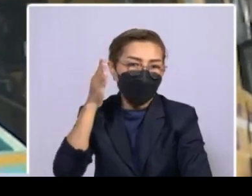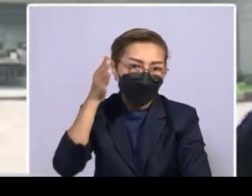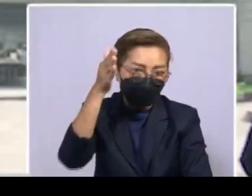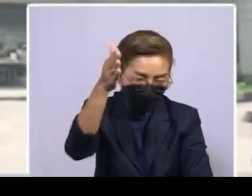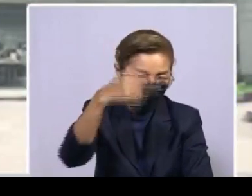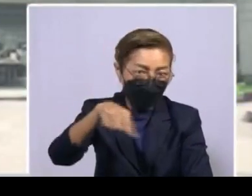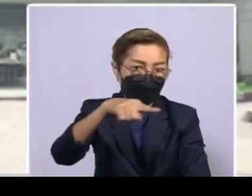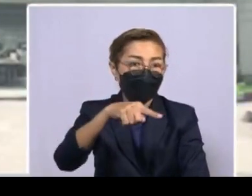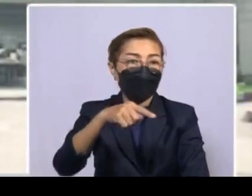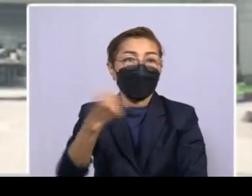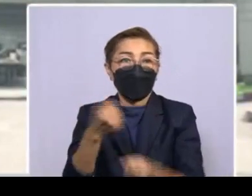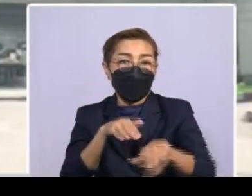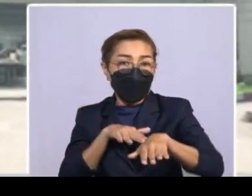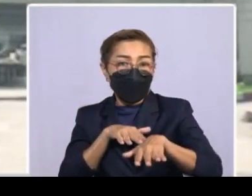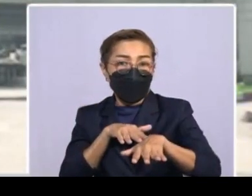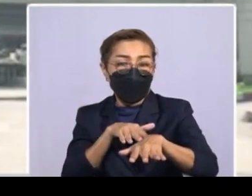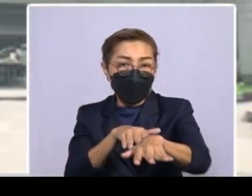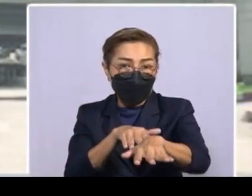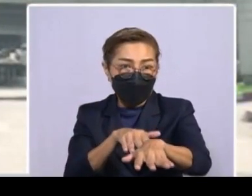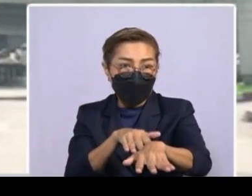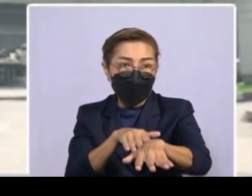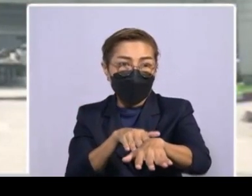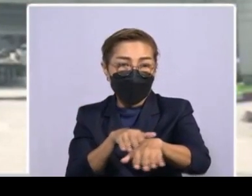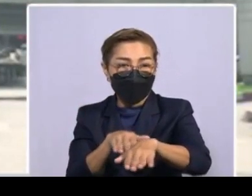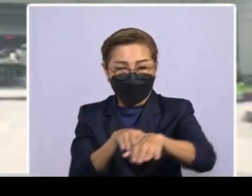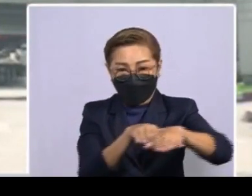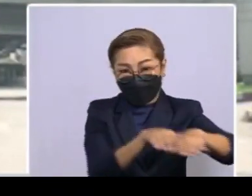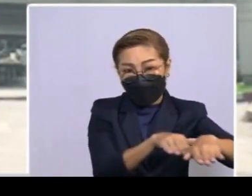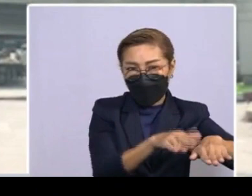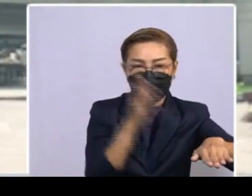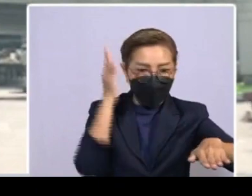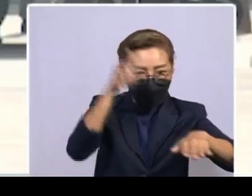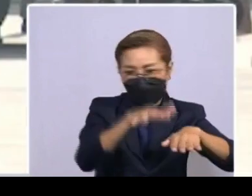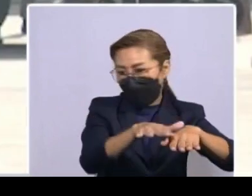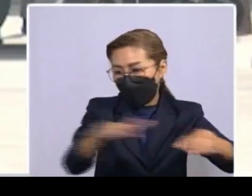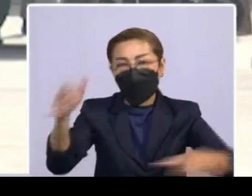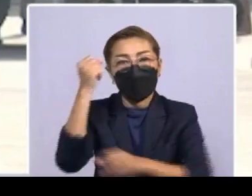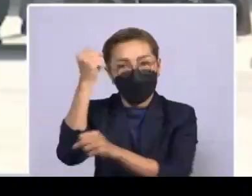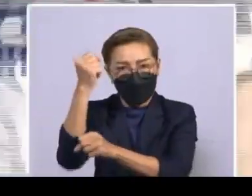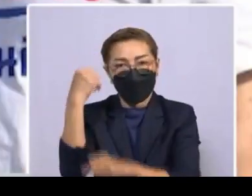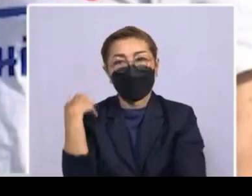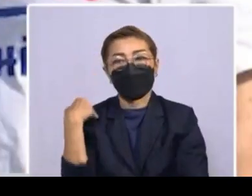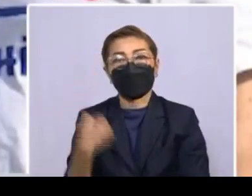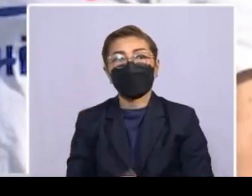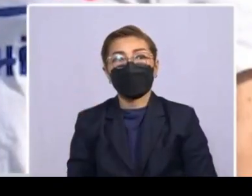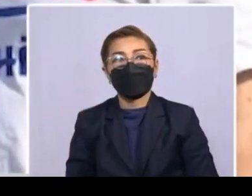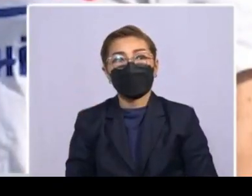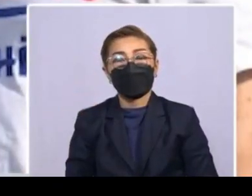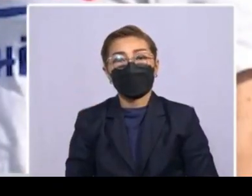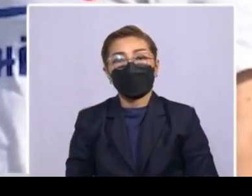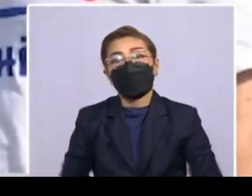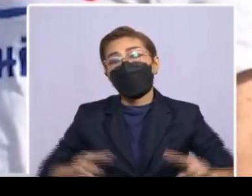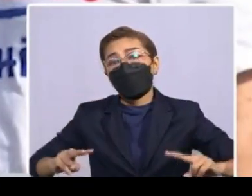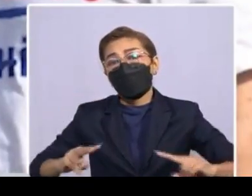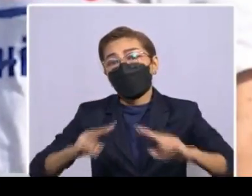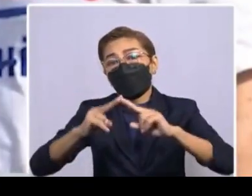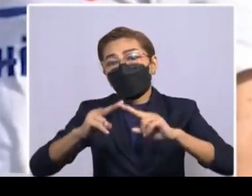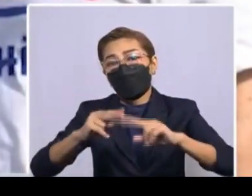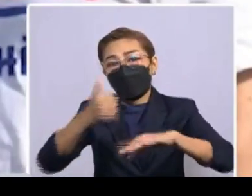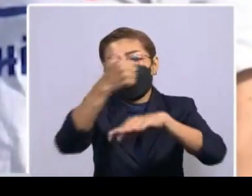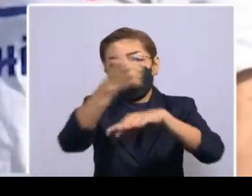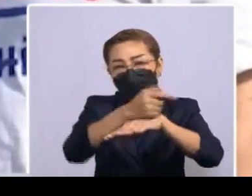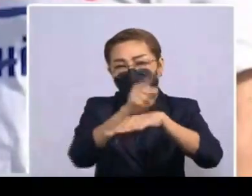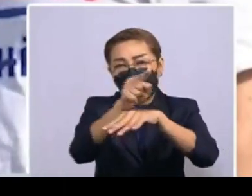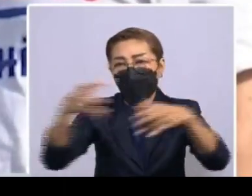การเปลี่ยนการชุมนุมบนถนนลงถนนฮะค่ะอ่ะและรัฐมนตรีนี้เค้าหน้า